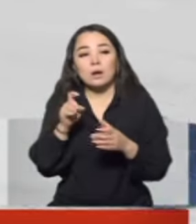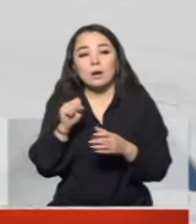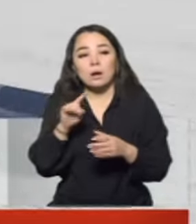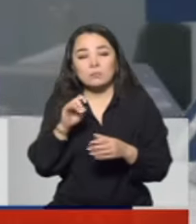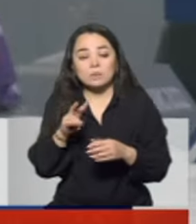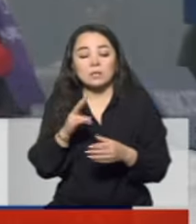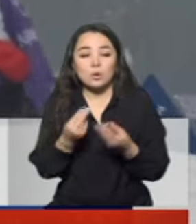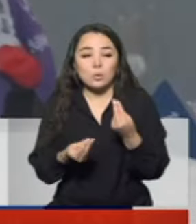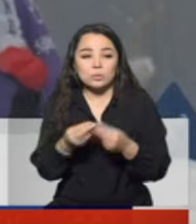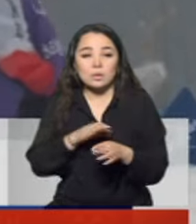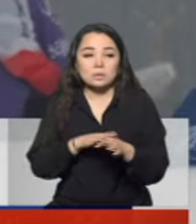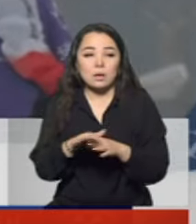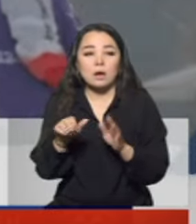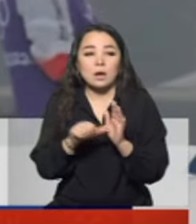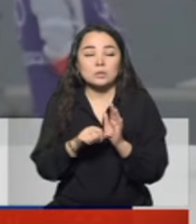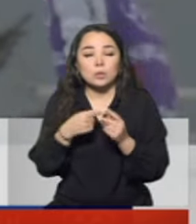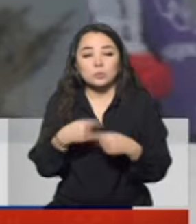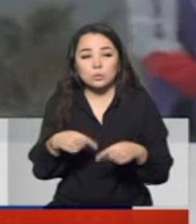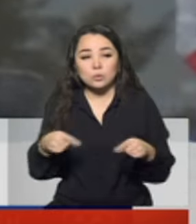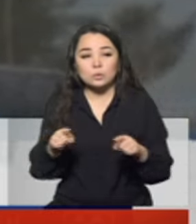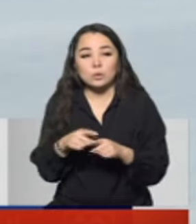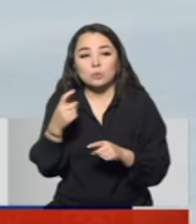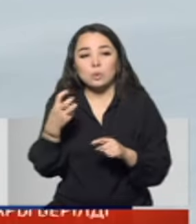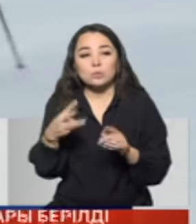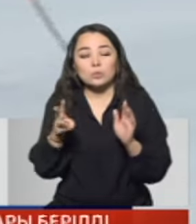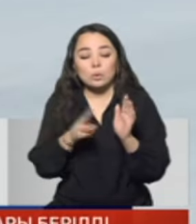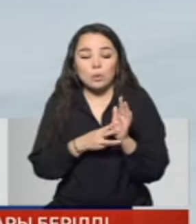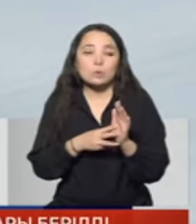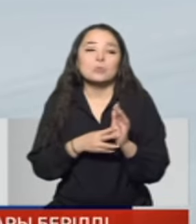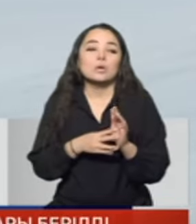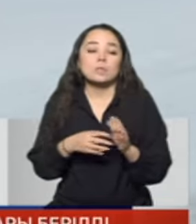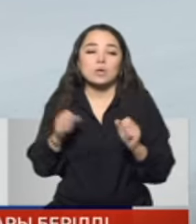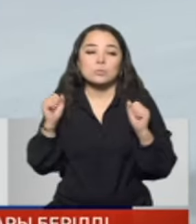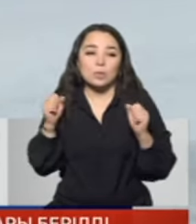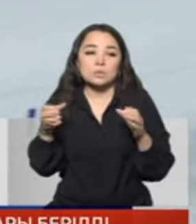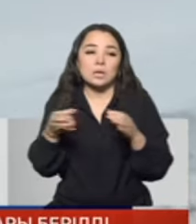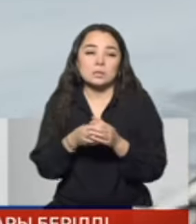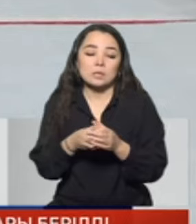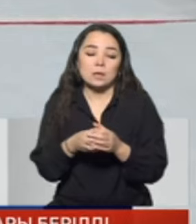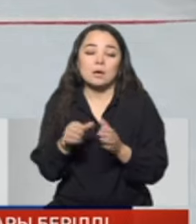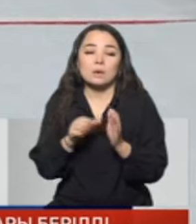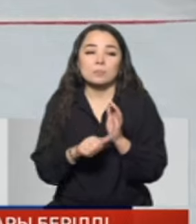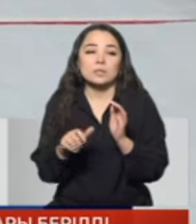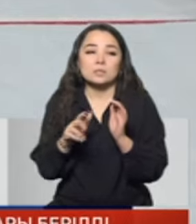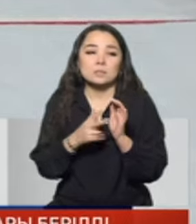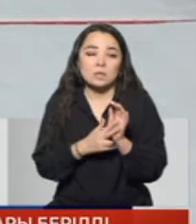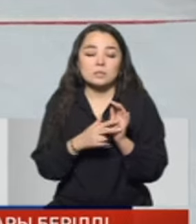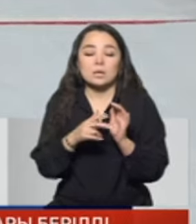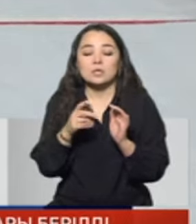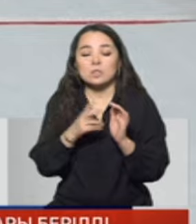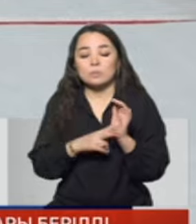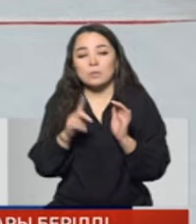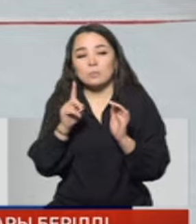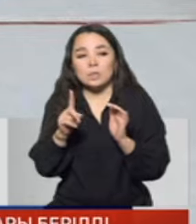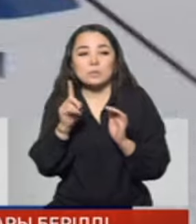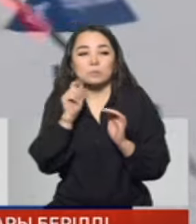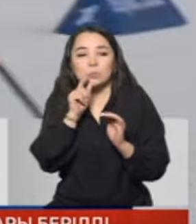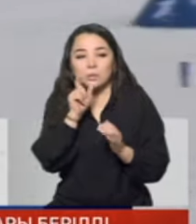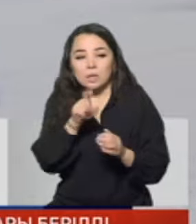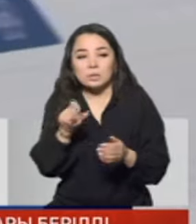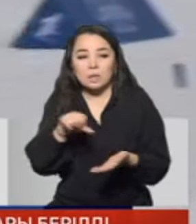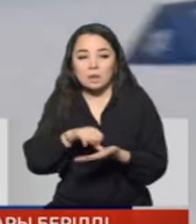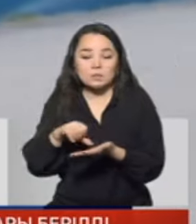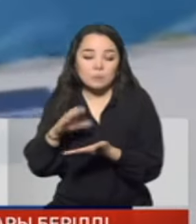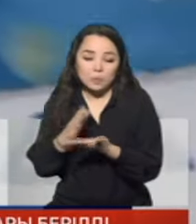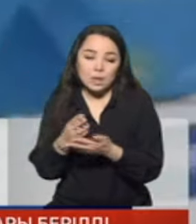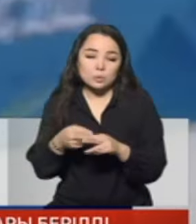ақ ойынға спорттың 6 түрінен 139 спортшы барады. Оның ішінде 71 ер, 68 әйел бар. Олар 50 медаль жиынтығына таласады.